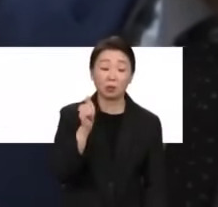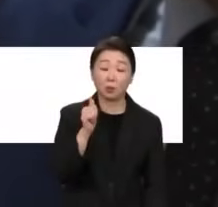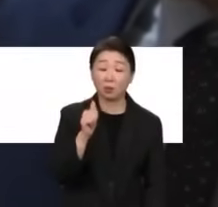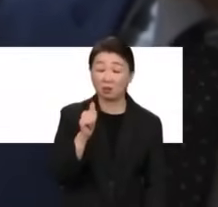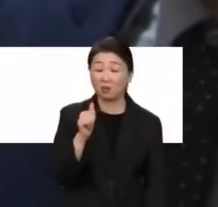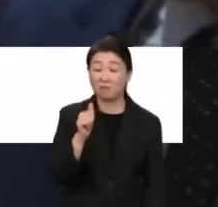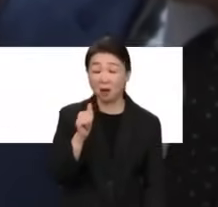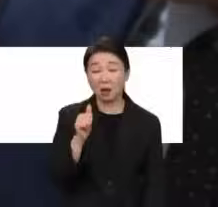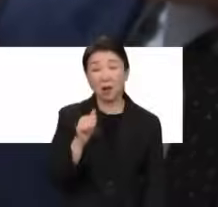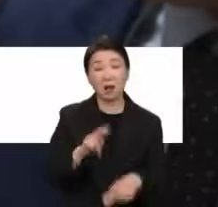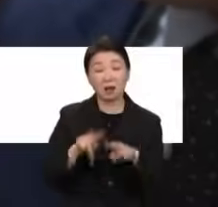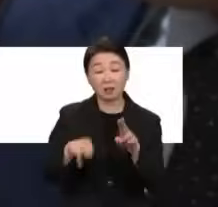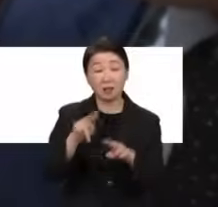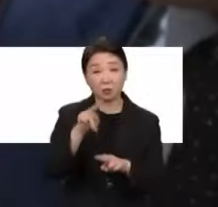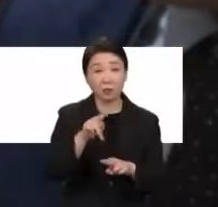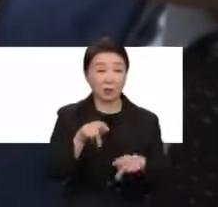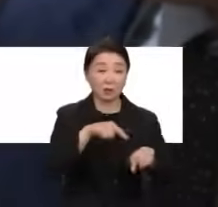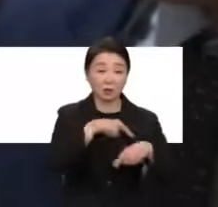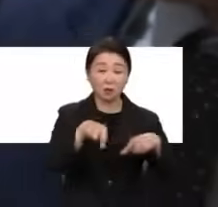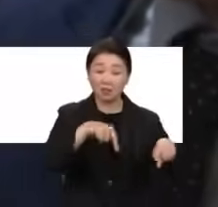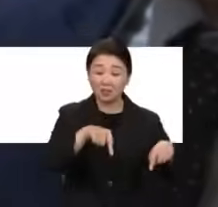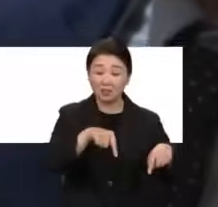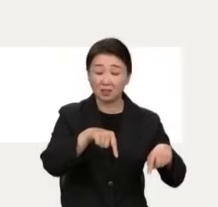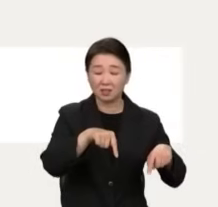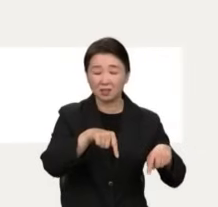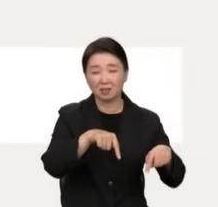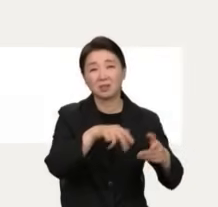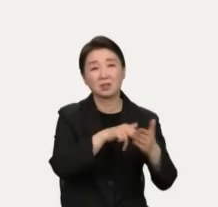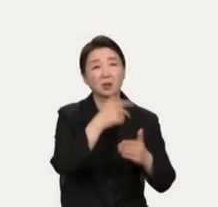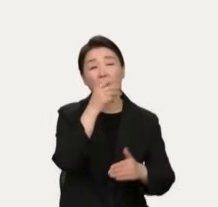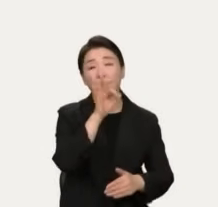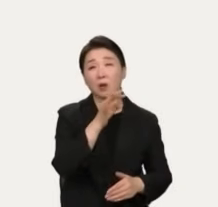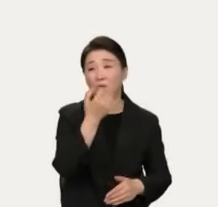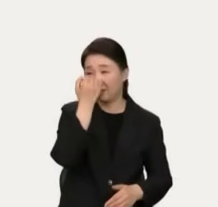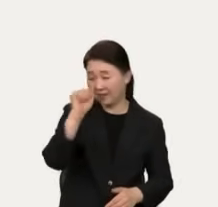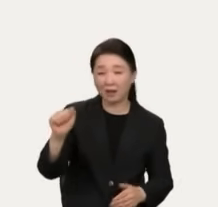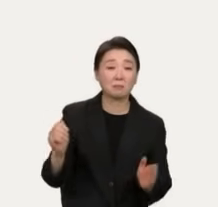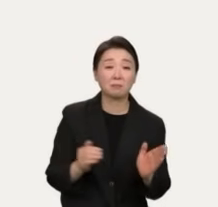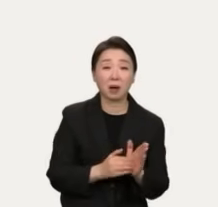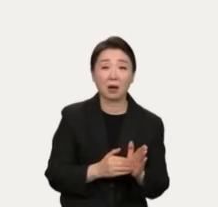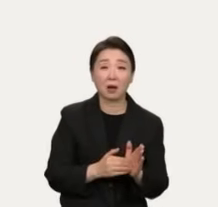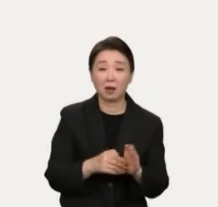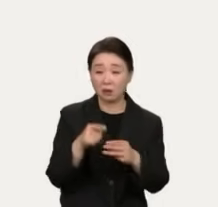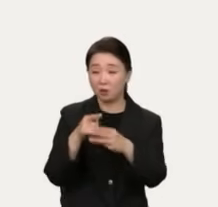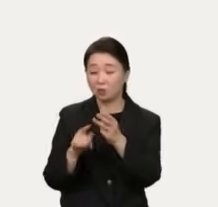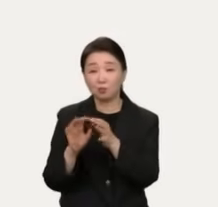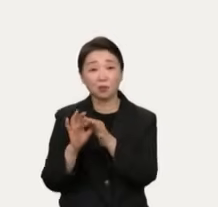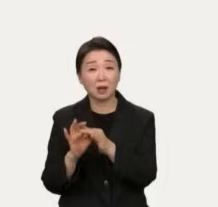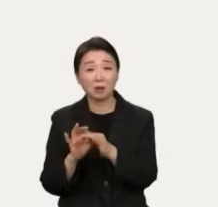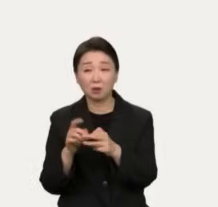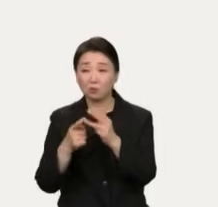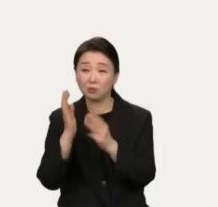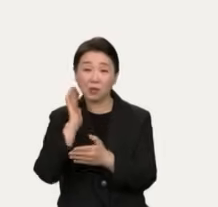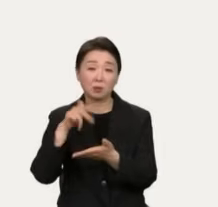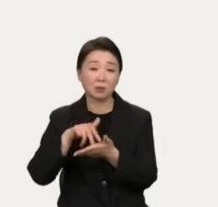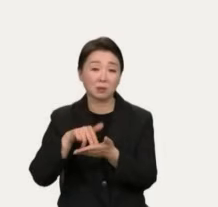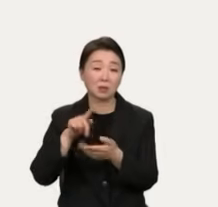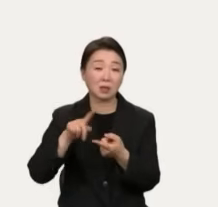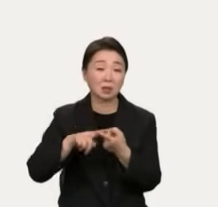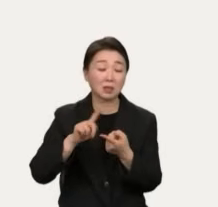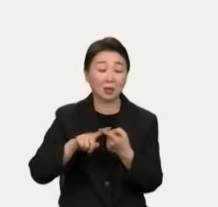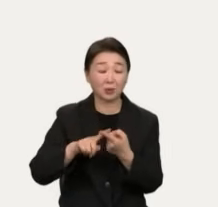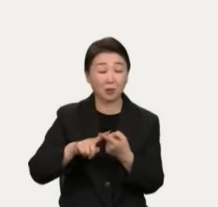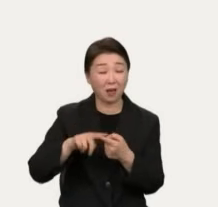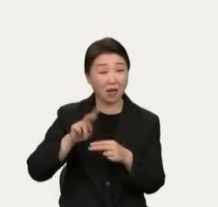없어요. 한마디로 낙인 찍힌 정당이 된다는 거예요. 친윤계에선 더 나아가 윤 대통령 입장에선 이 상태로 있다가